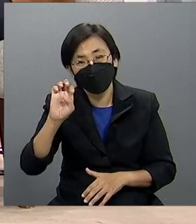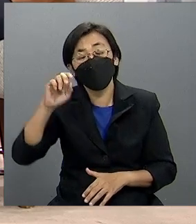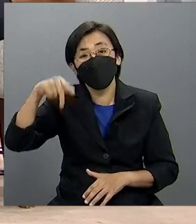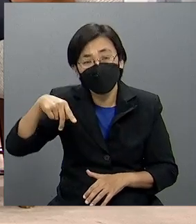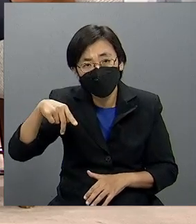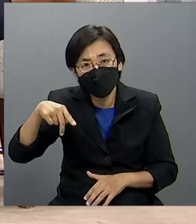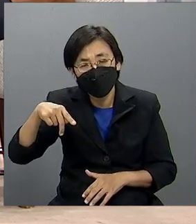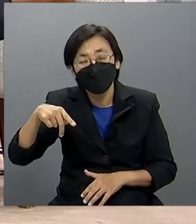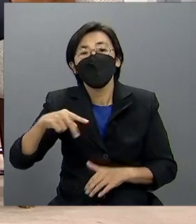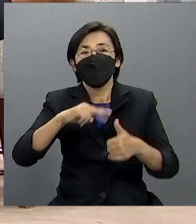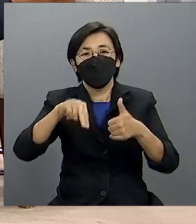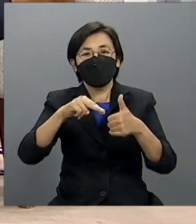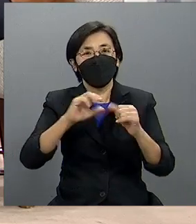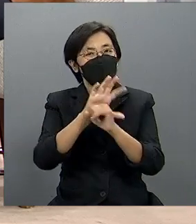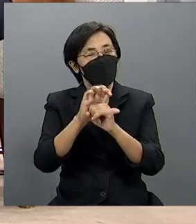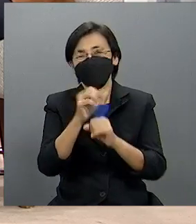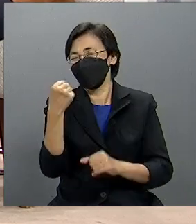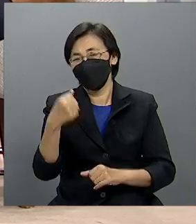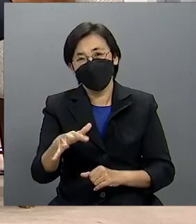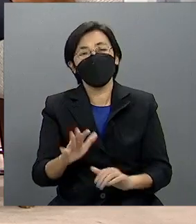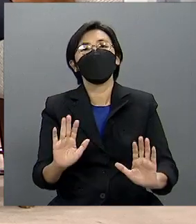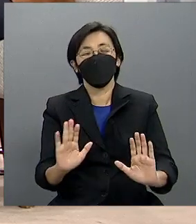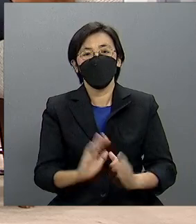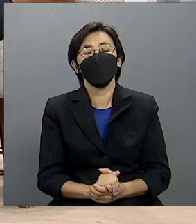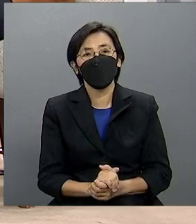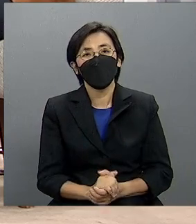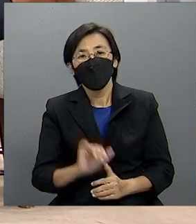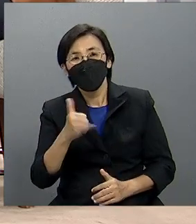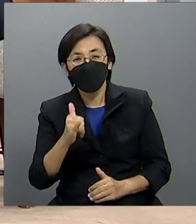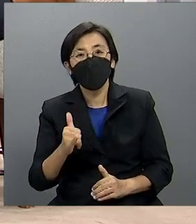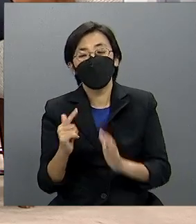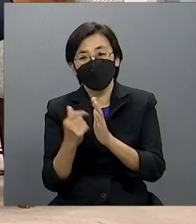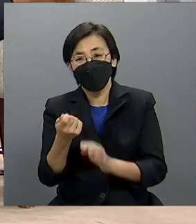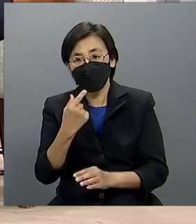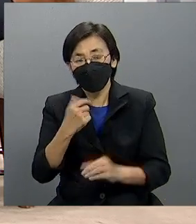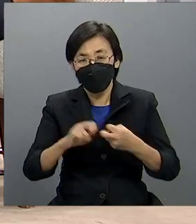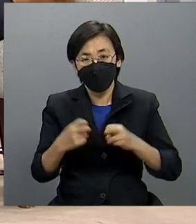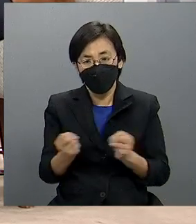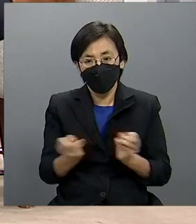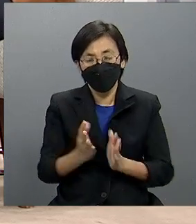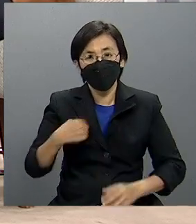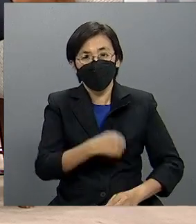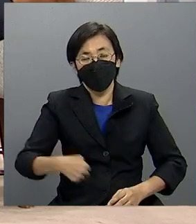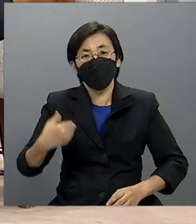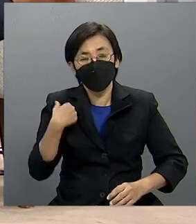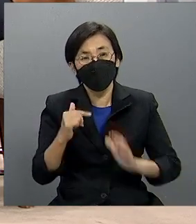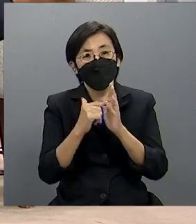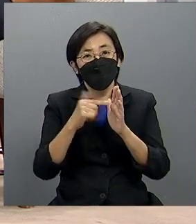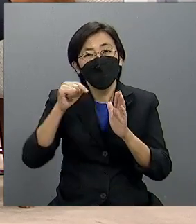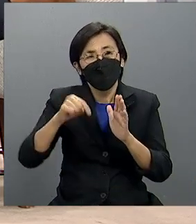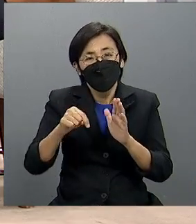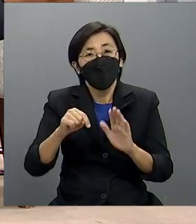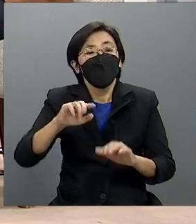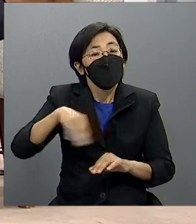-19 ได้นะครับนอกจากนั้นอาจจะทำให้เกิดอาการข้างเคียงตามมาได้และจริงๆยาเพล็บไม่ใช่ยาที่คุณผู้ชมจะสามารถไปห